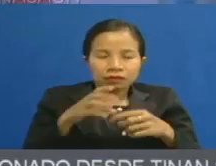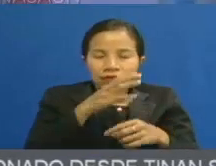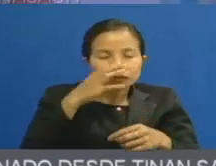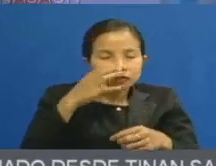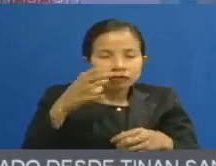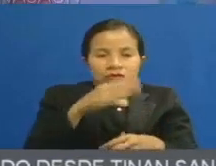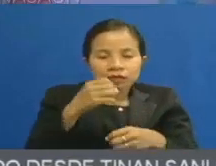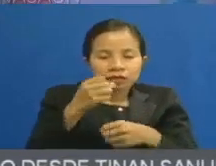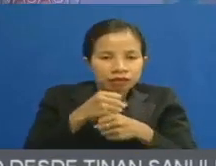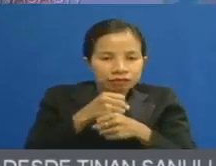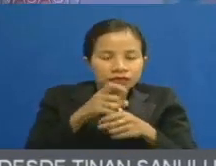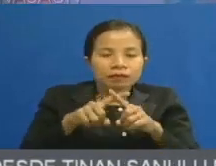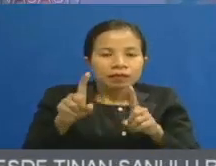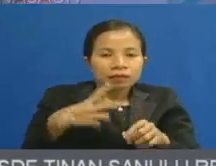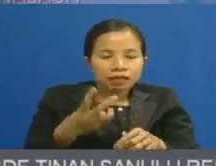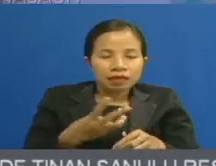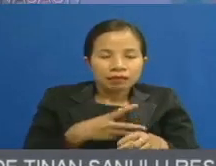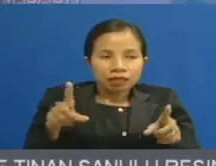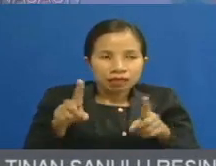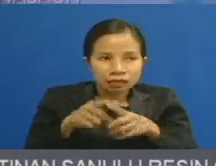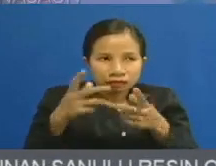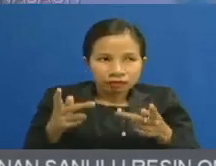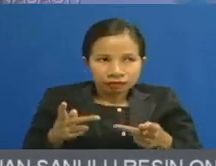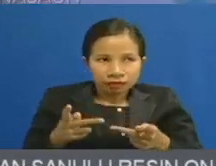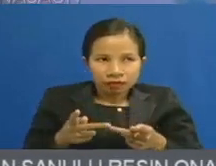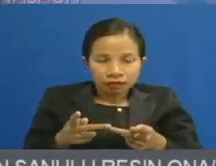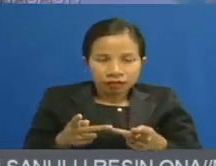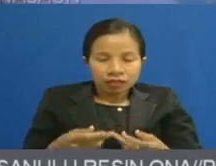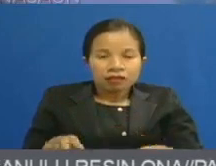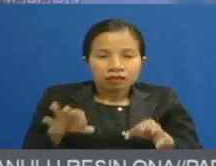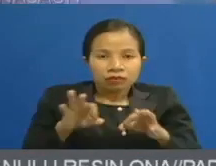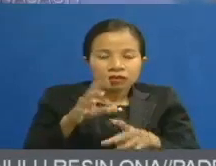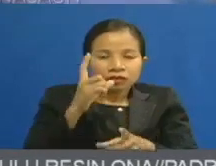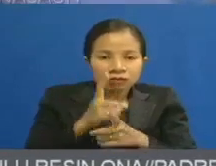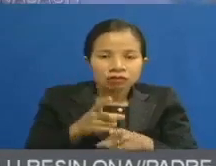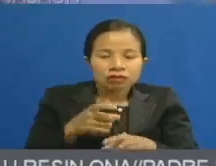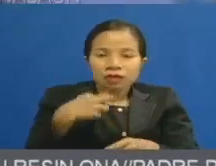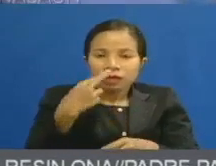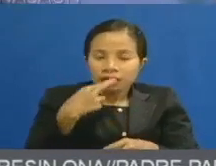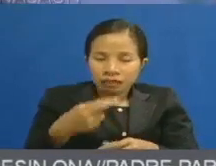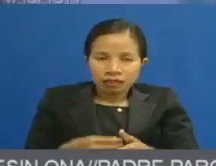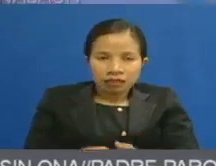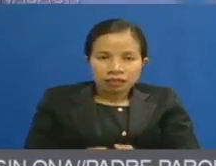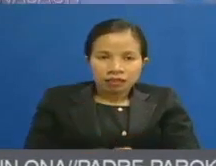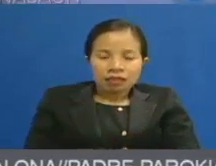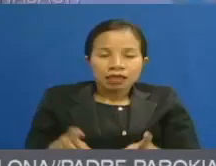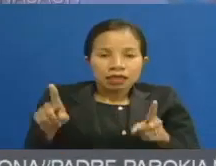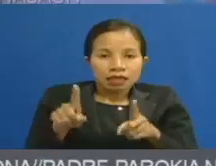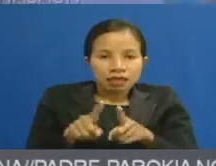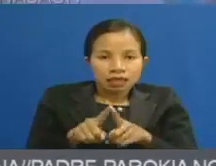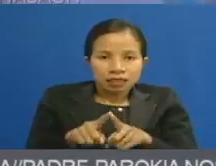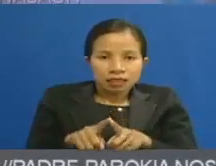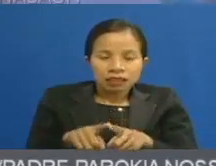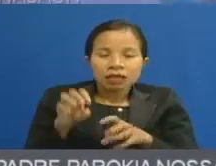kafe. Mebe aminia anesa area dugau nene ne potensia ba ia natar ninian nebe ida ne bane ansa durante